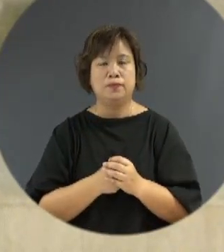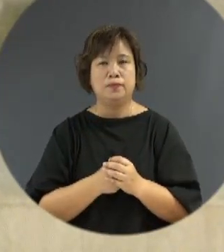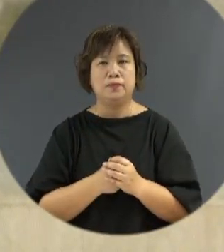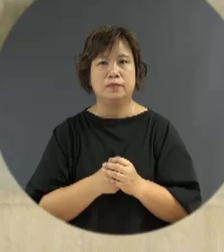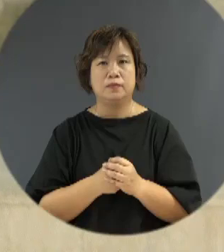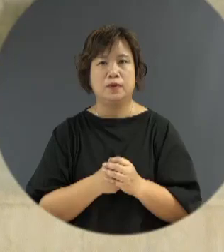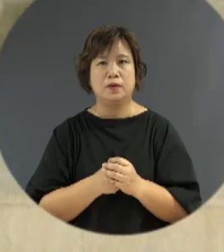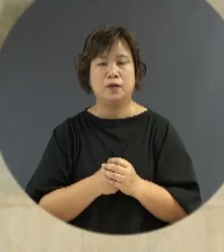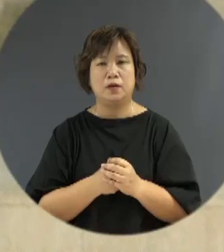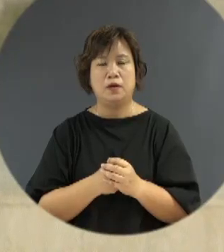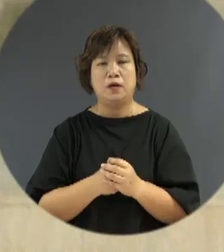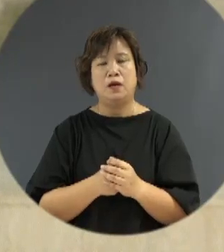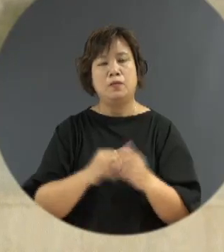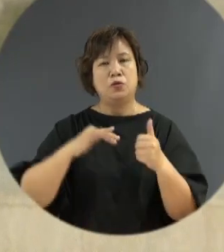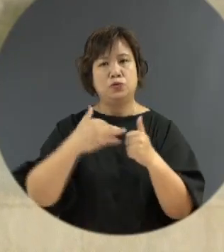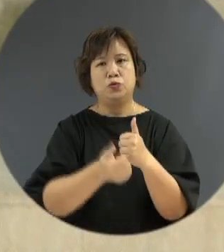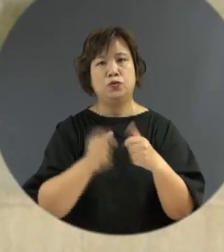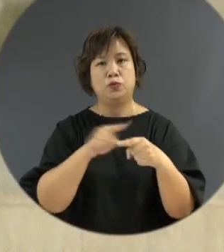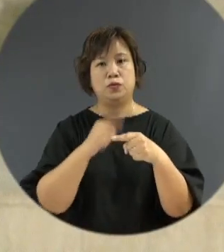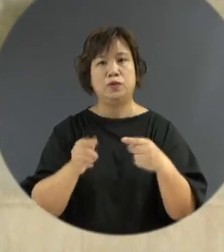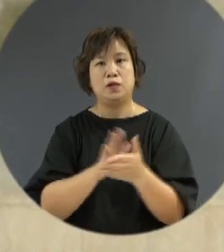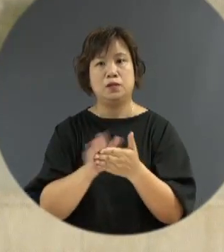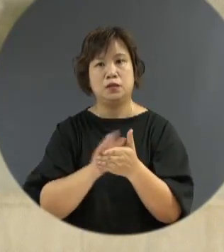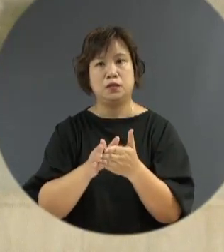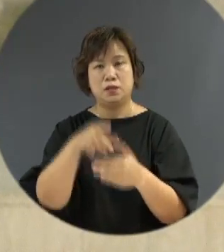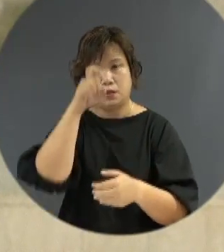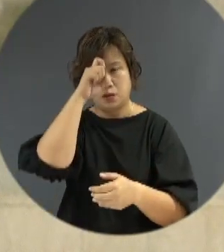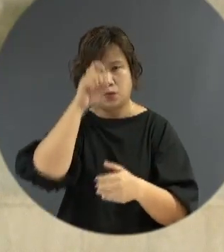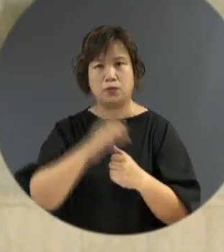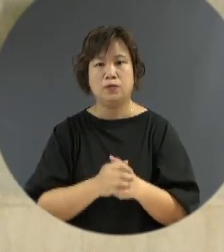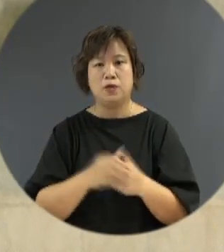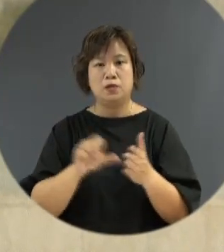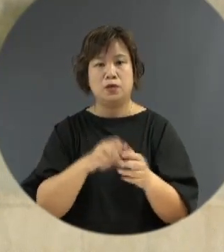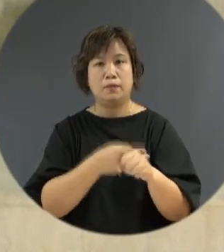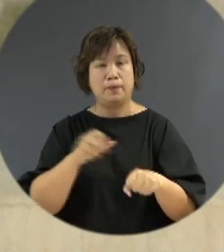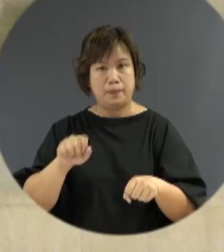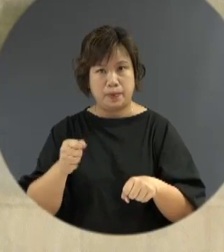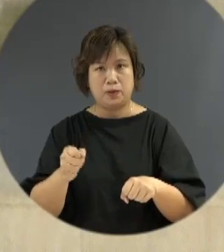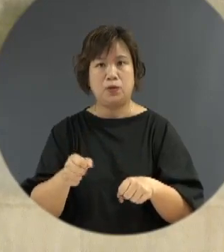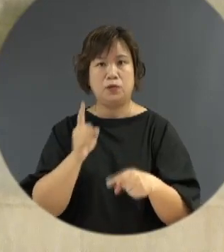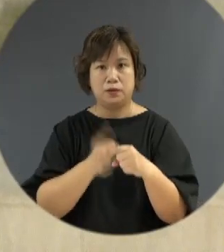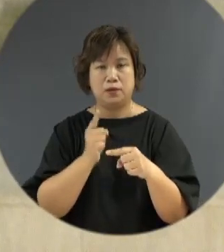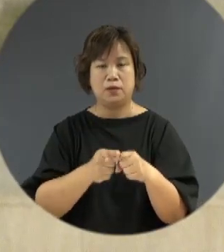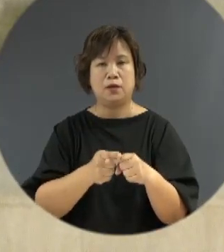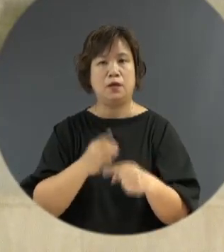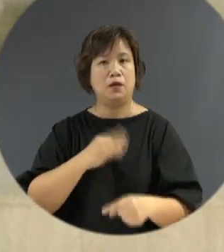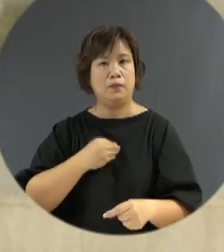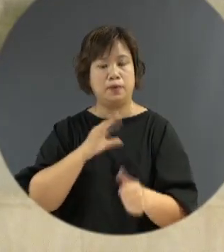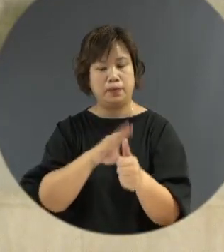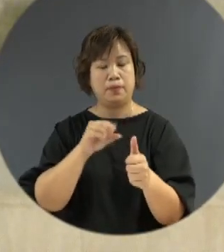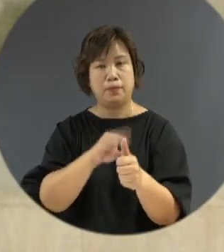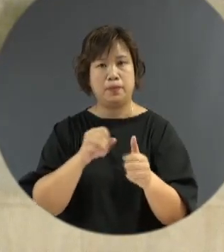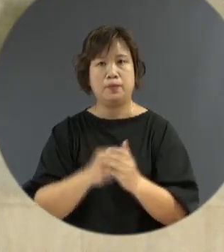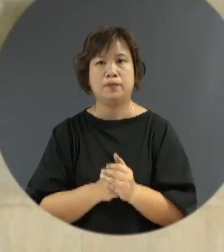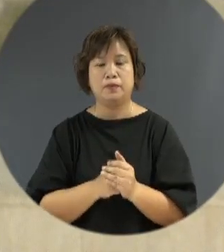根据《中途大事录》第二章，伯多禄确是谦卑的典范。在耶稣